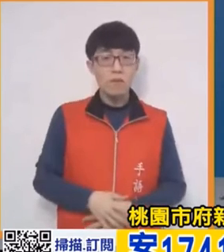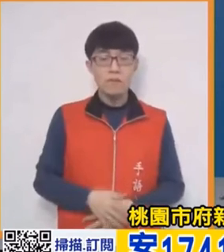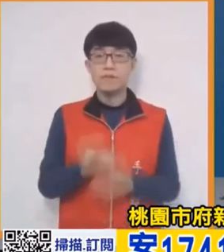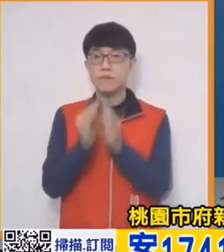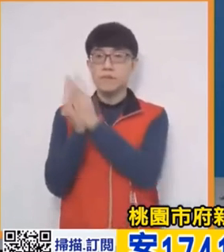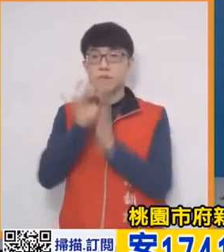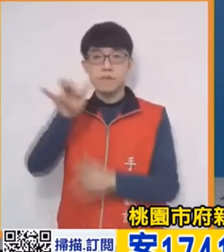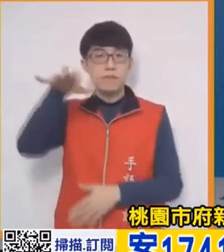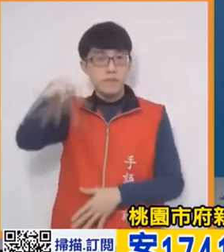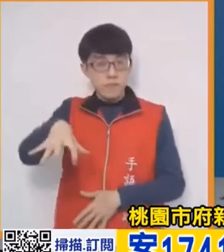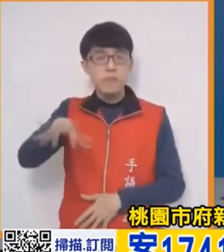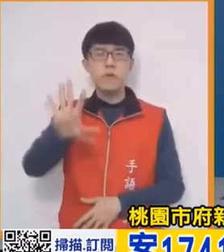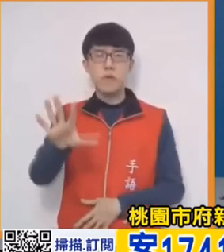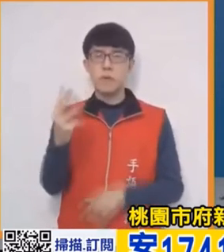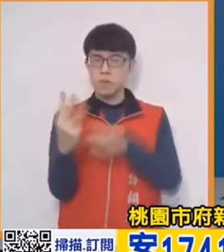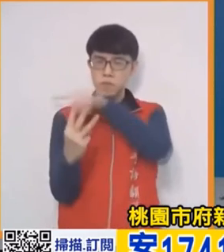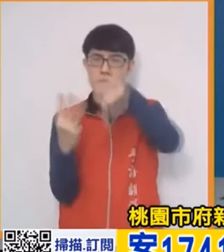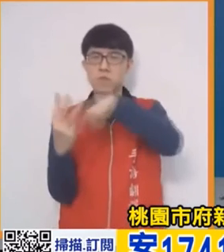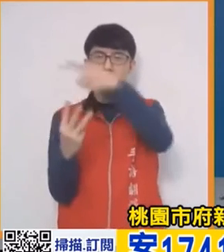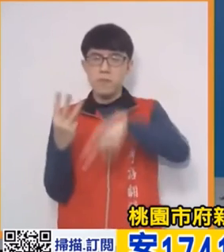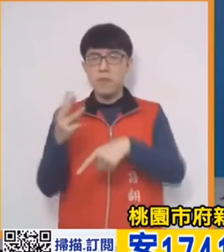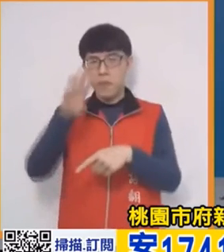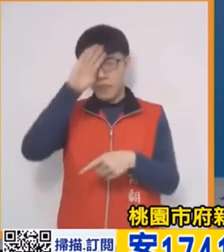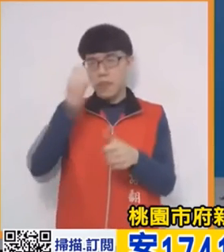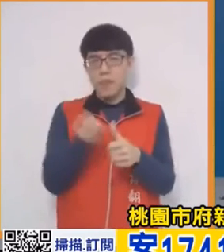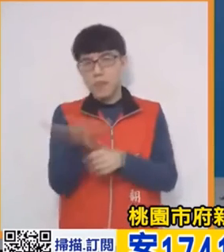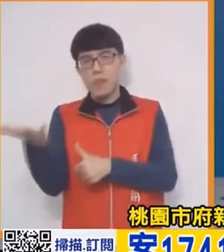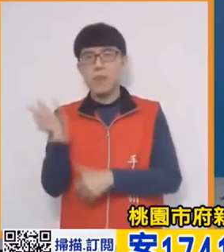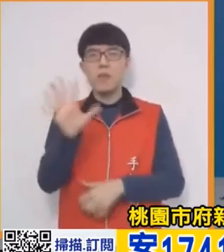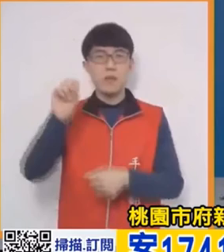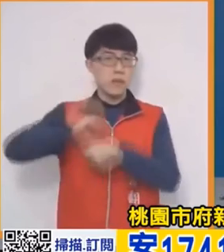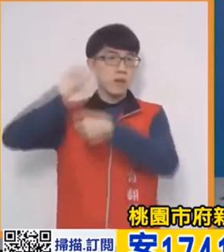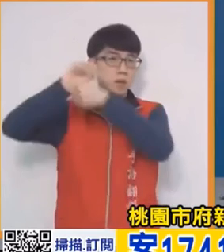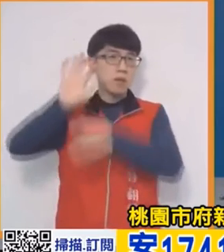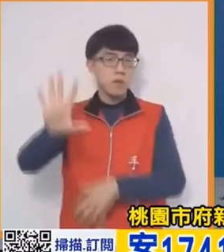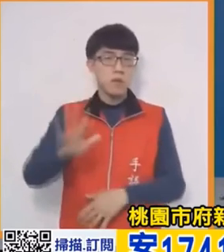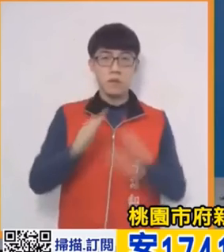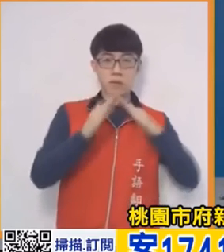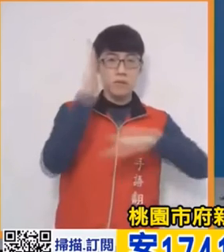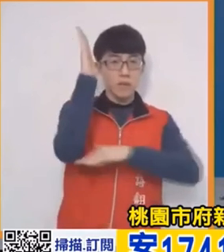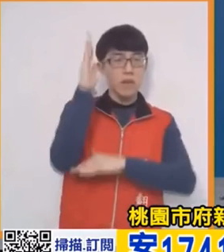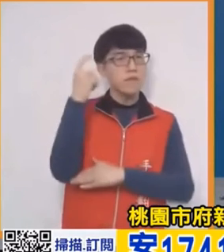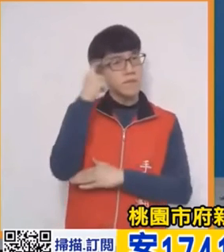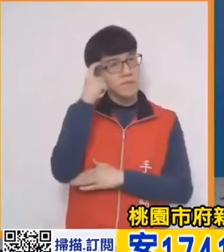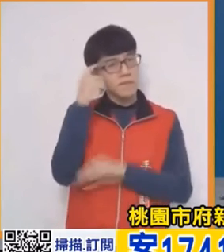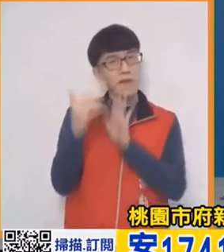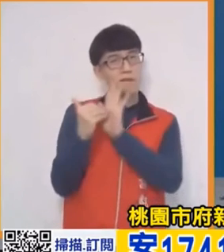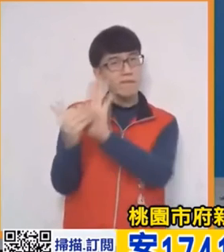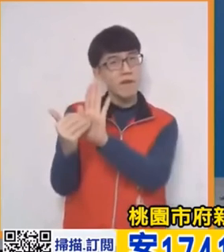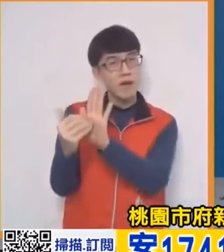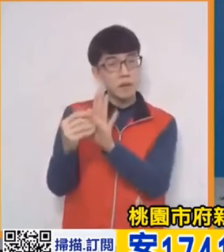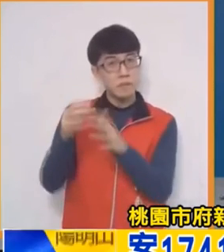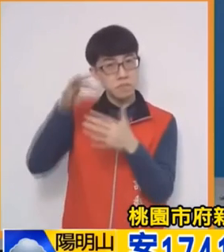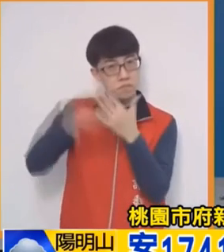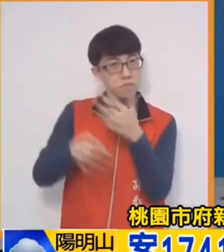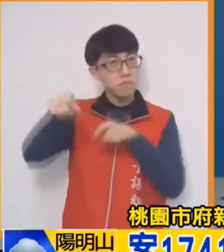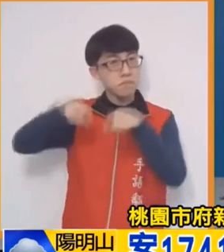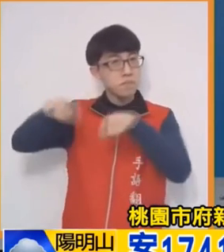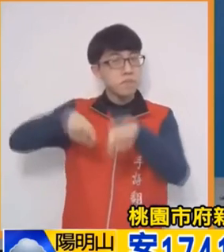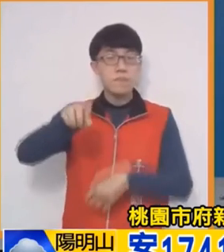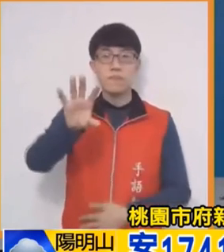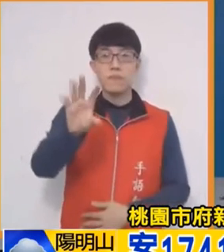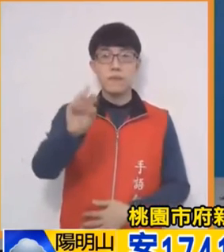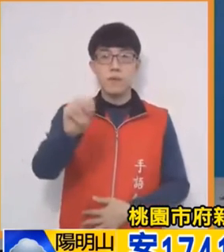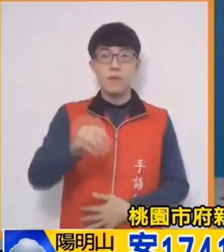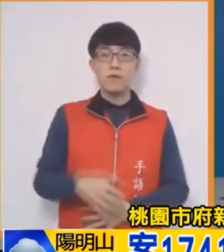场出现了3条感染途径，市府方面对传播链有何预防措施？那这